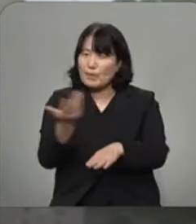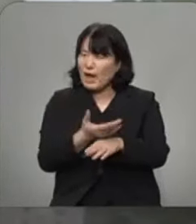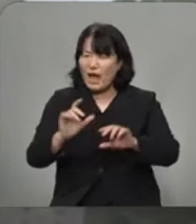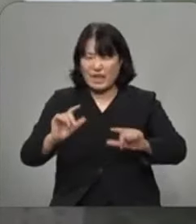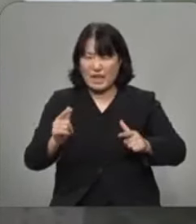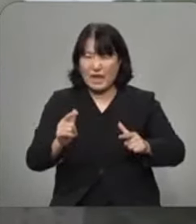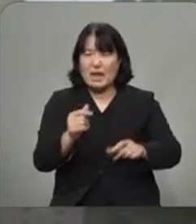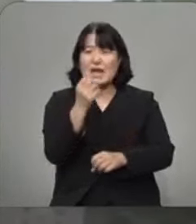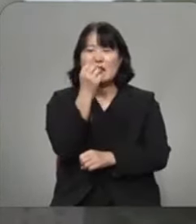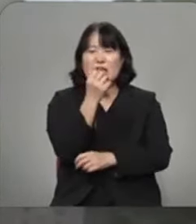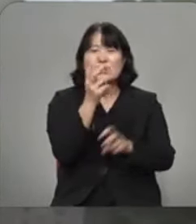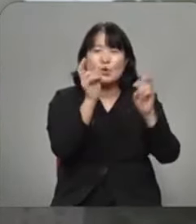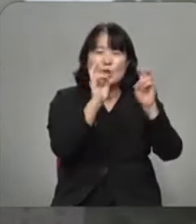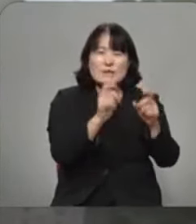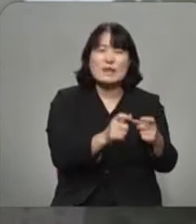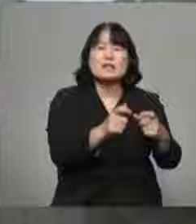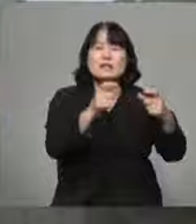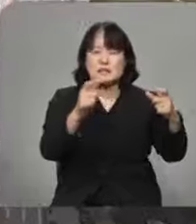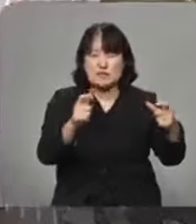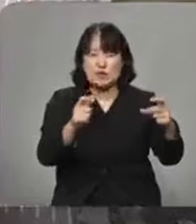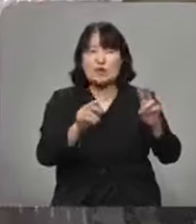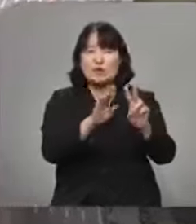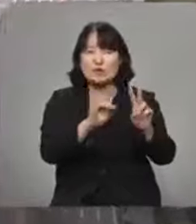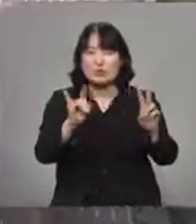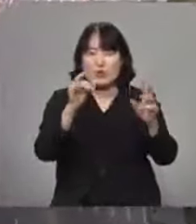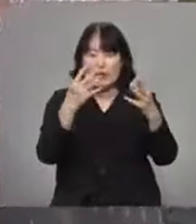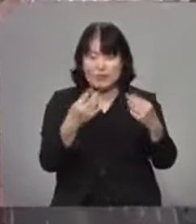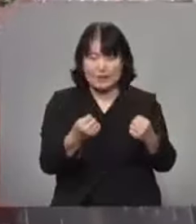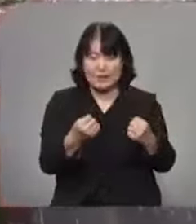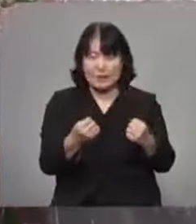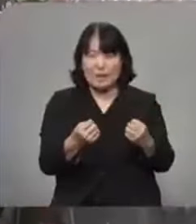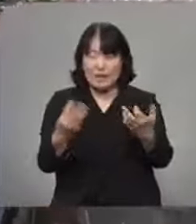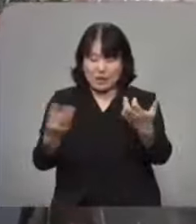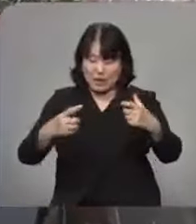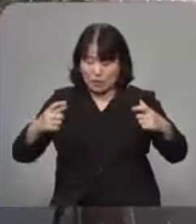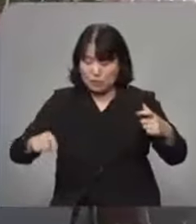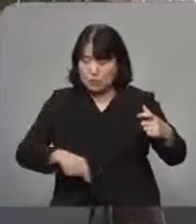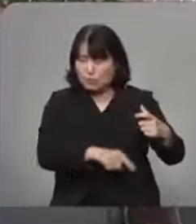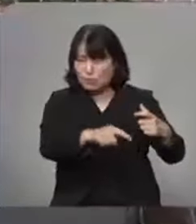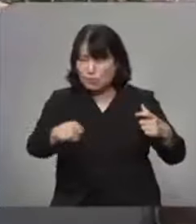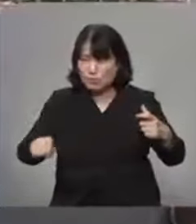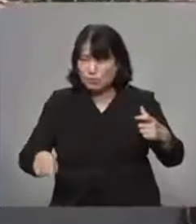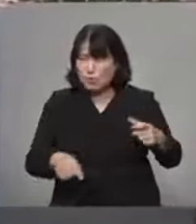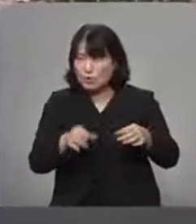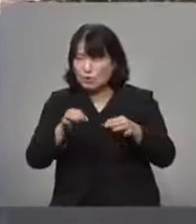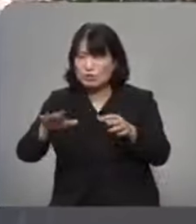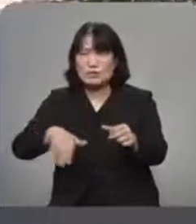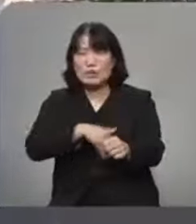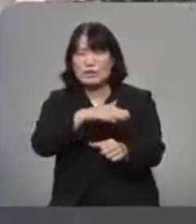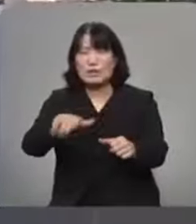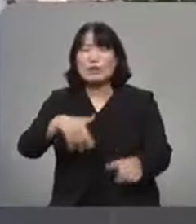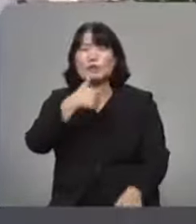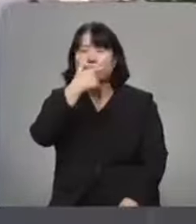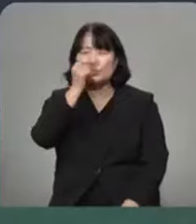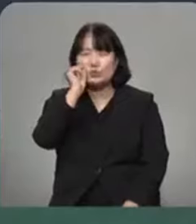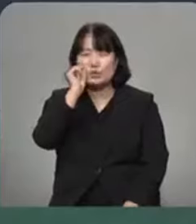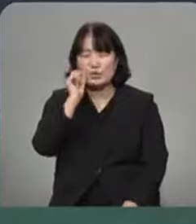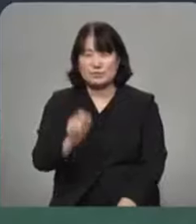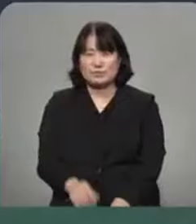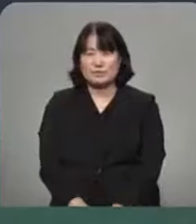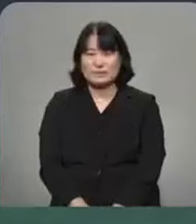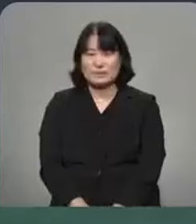기업의 신증설이 두 배 많습니다 강원도의 투자 환경이 여전히 박하다는 분석이 나오는 대목입니다